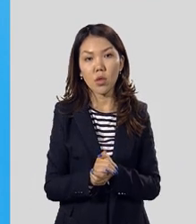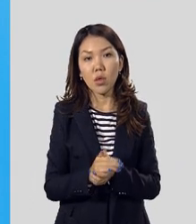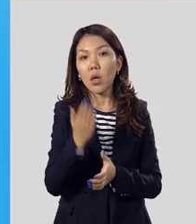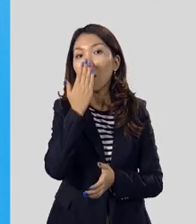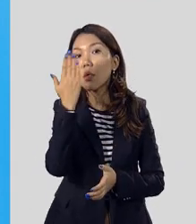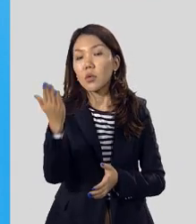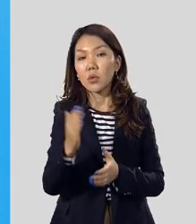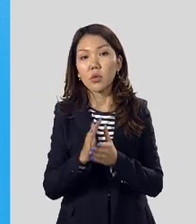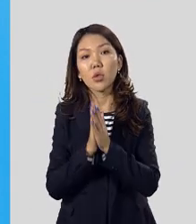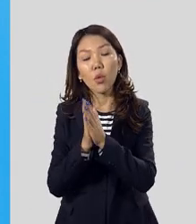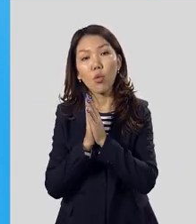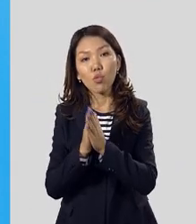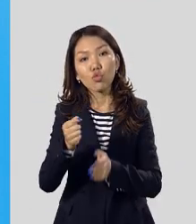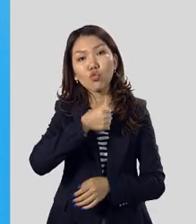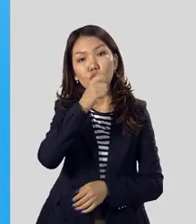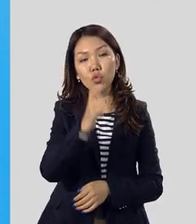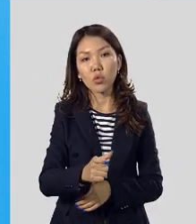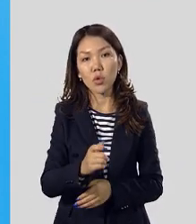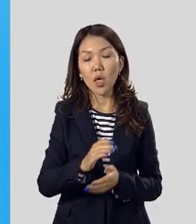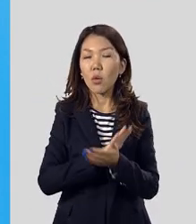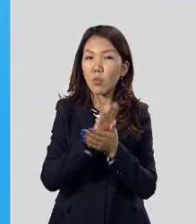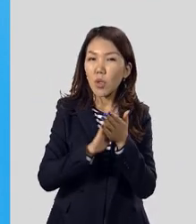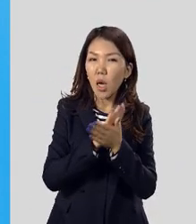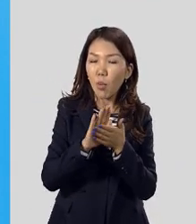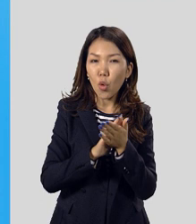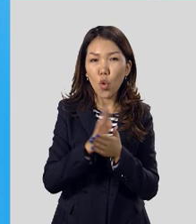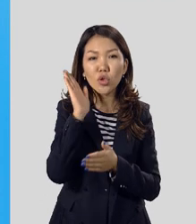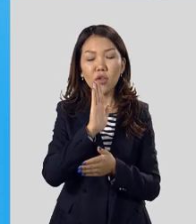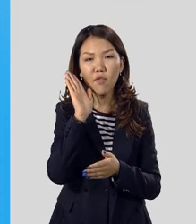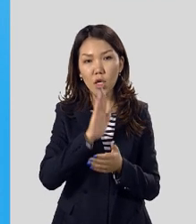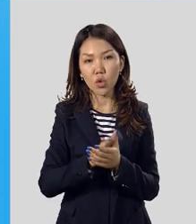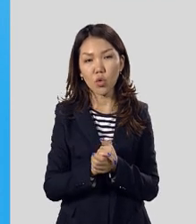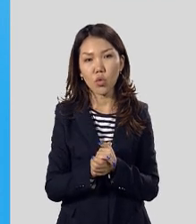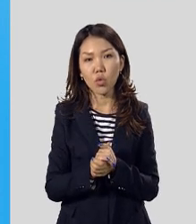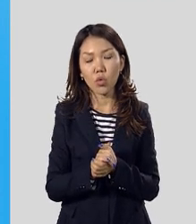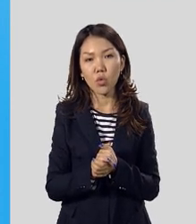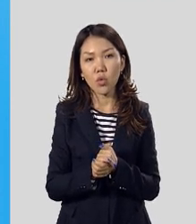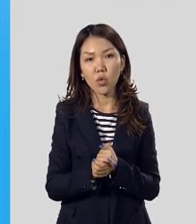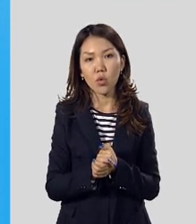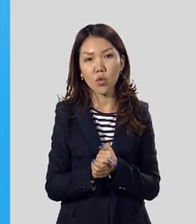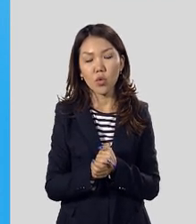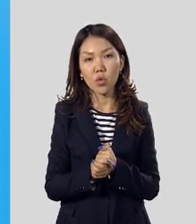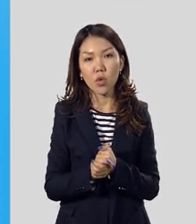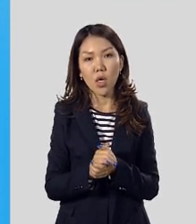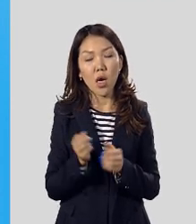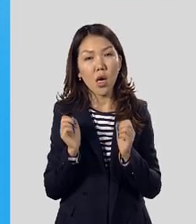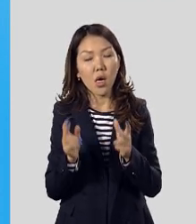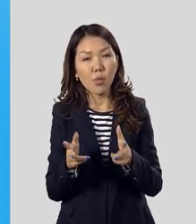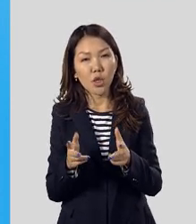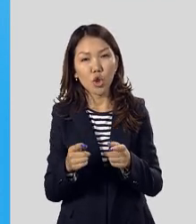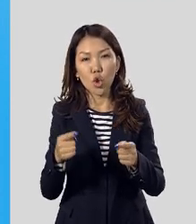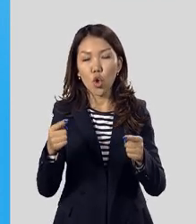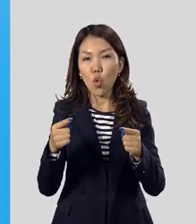к взрослым. Промойте глаза водой. Остерегайтесь попадания в глаза острых